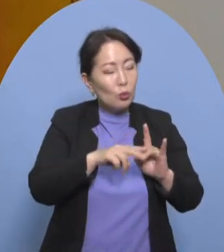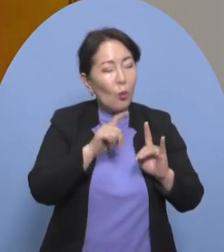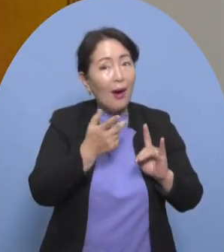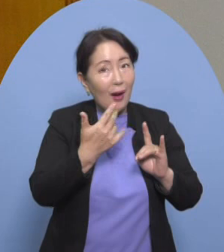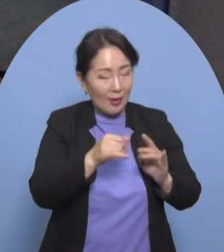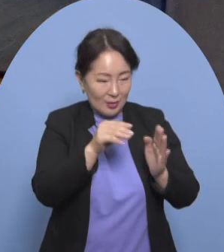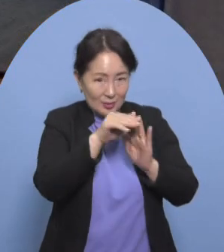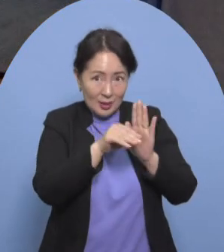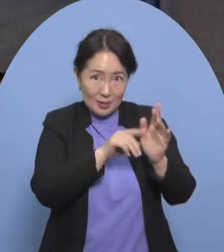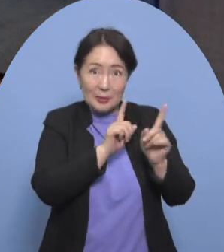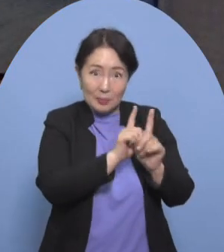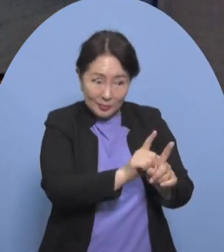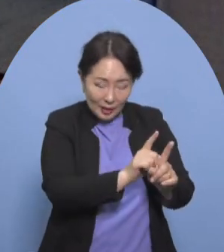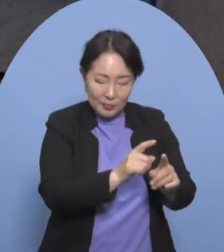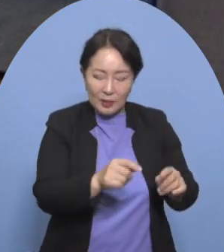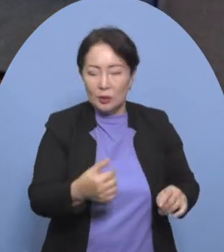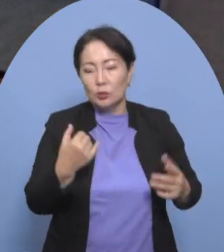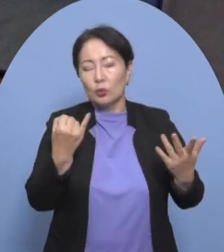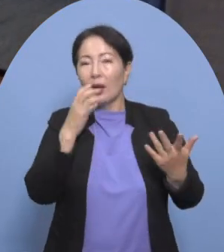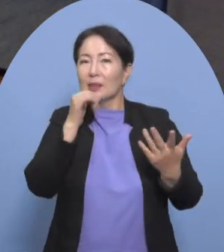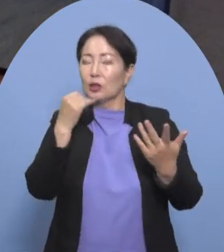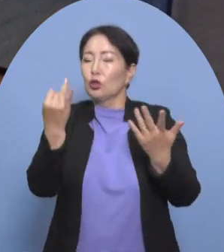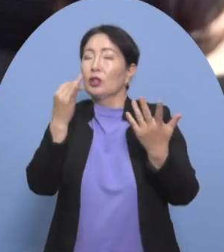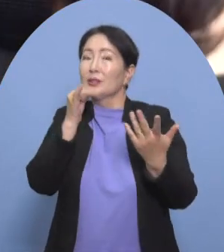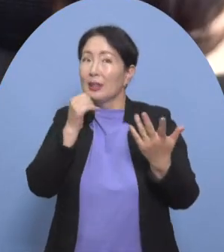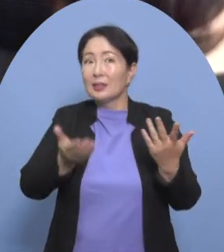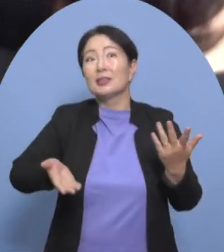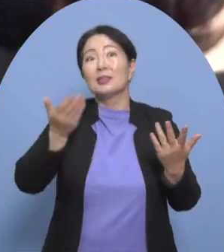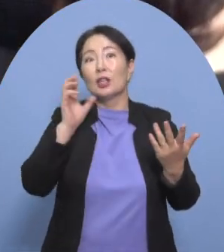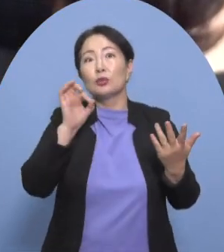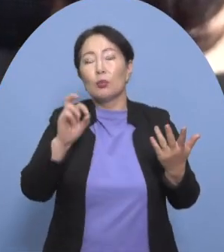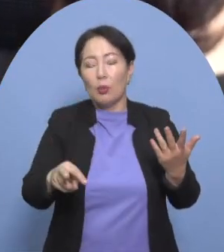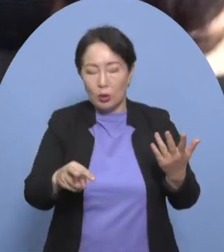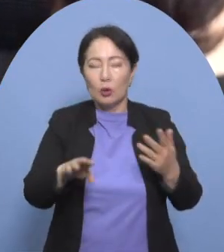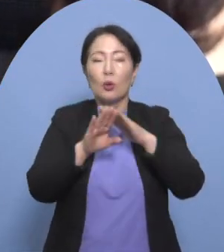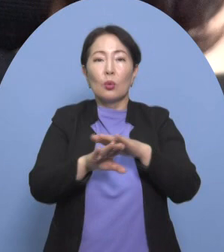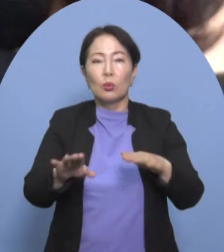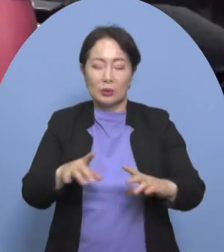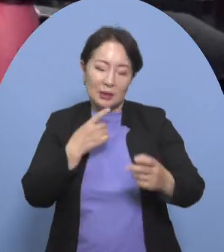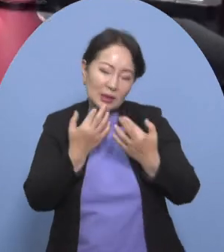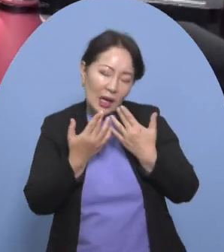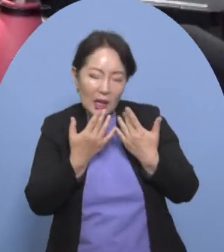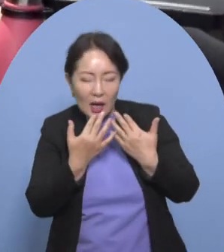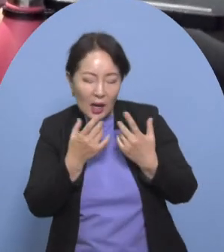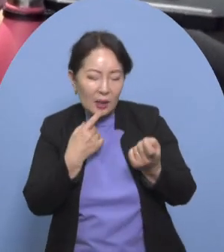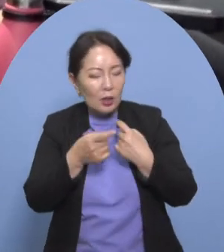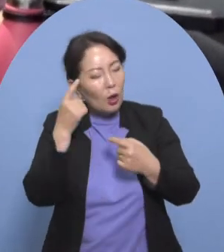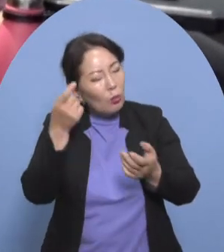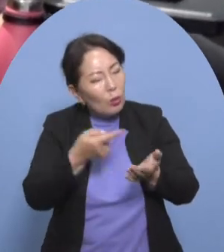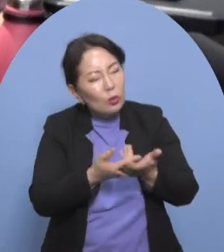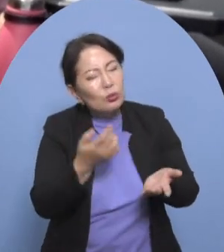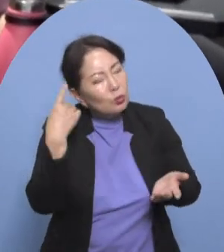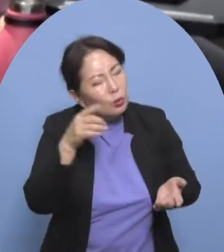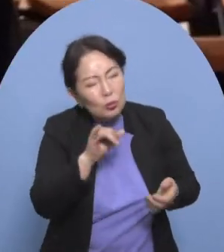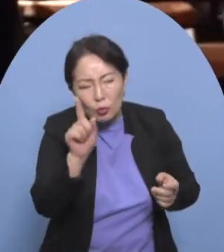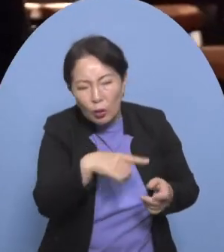зарчмаар явдаг гэж байна. Тэрнээс дээш ингээд 6 нас 7 наснаас дээш насны хүүхдүүдтэй бол ерөөсөө л ярилцах одоо техникээр бодол санааг энэ